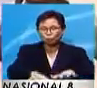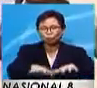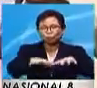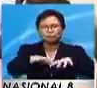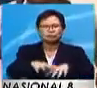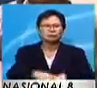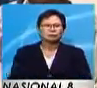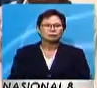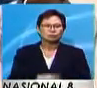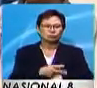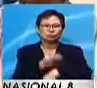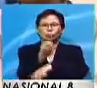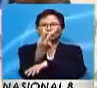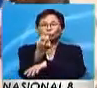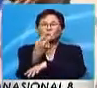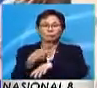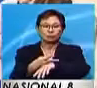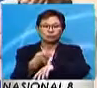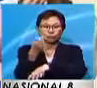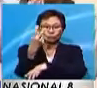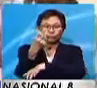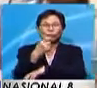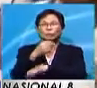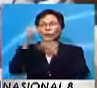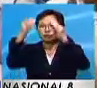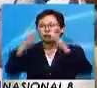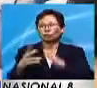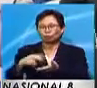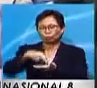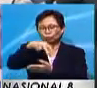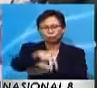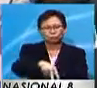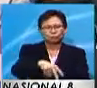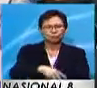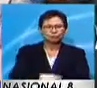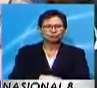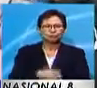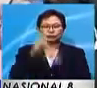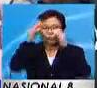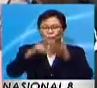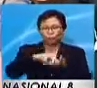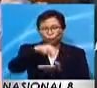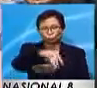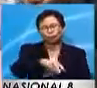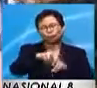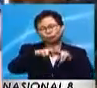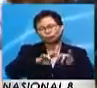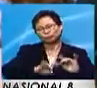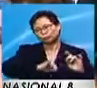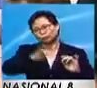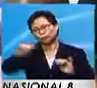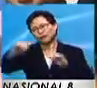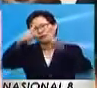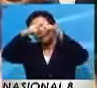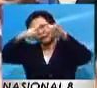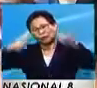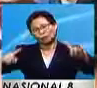Mas tu Cikgu suruh turun banjir du dewan